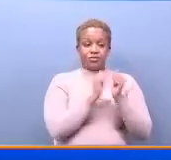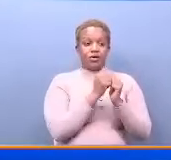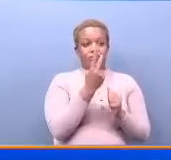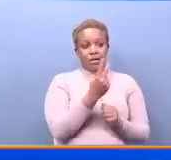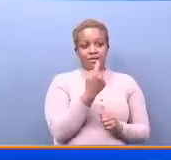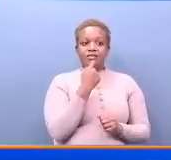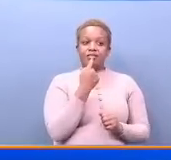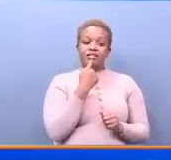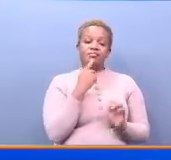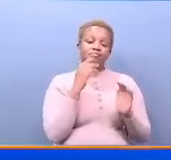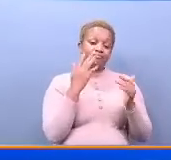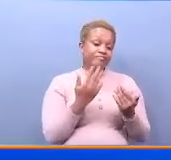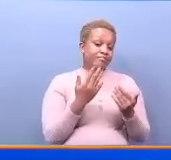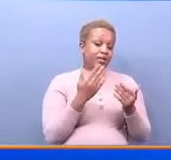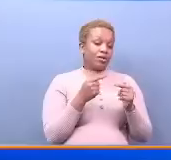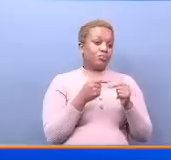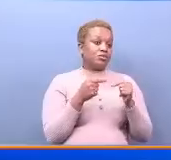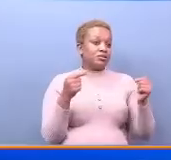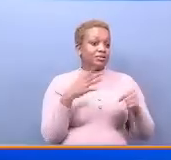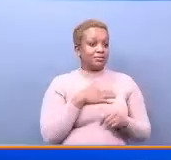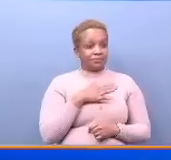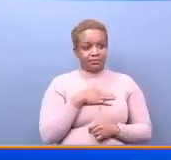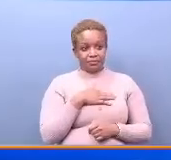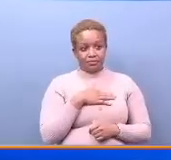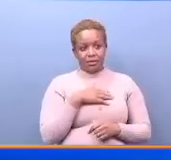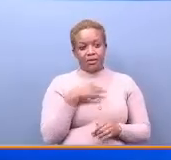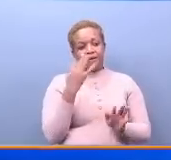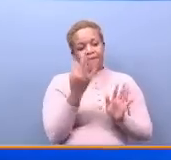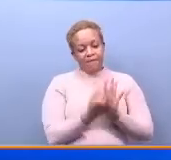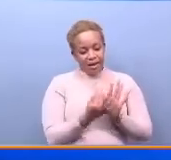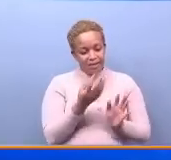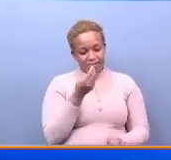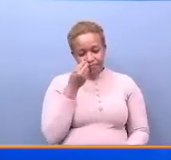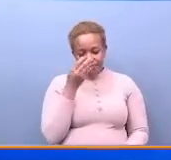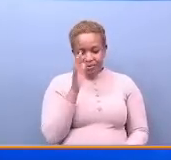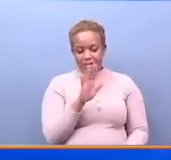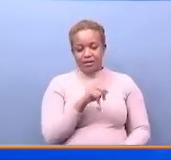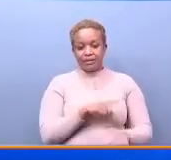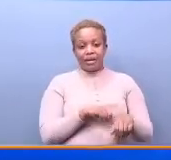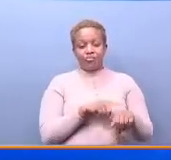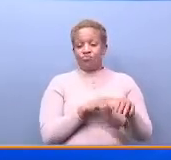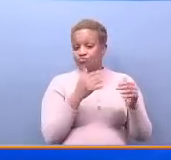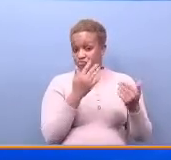inasema wapinzani wetu watu wa file responses zao saa 6 usiku.